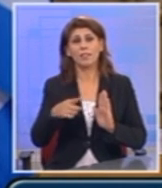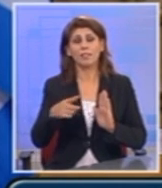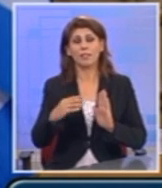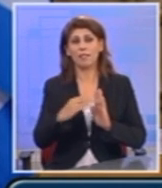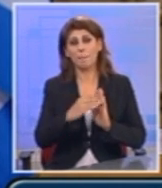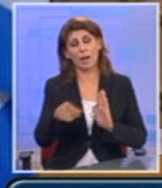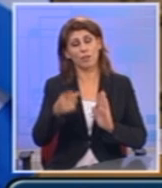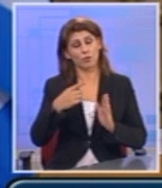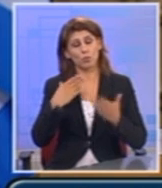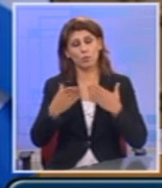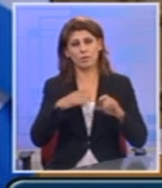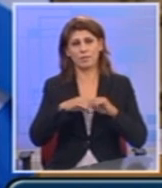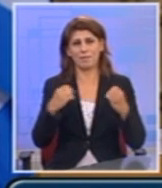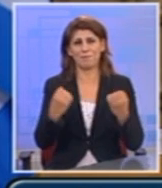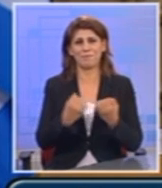σεμιναρίου